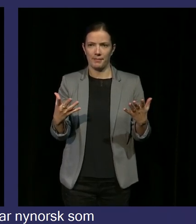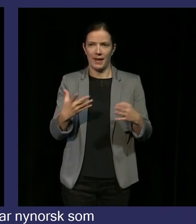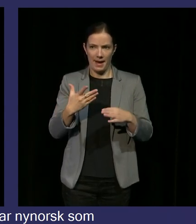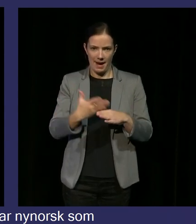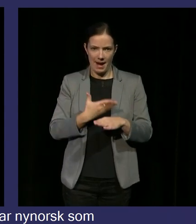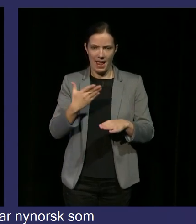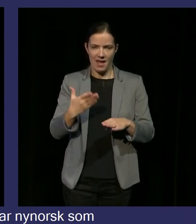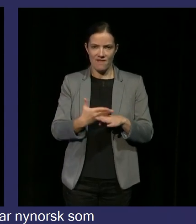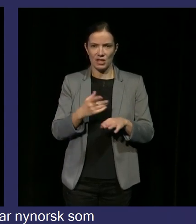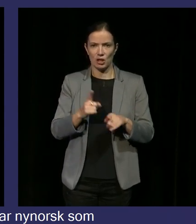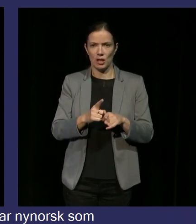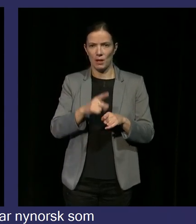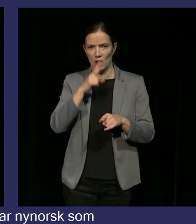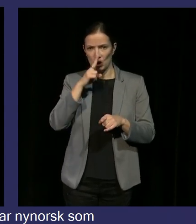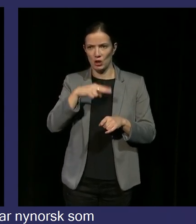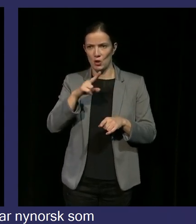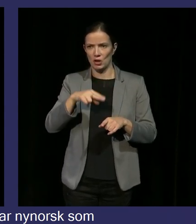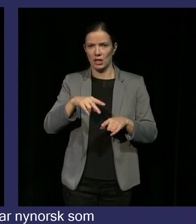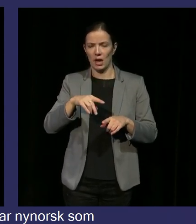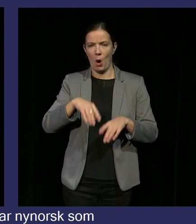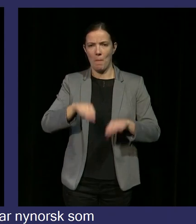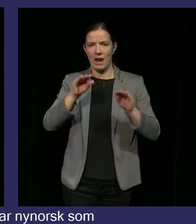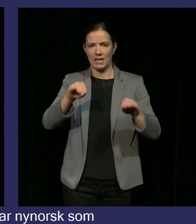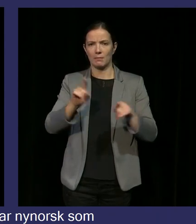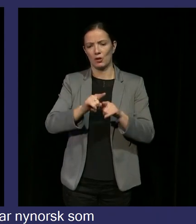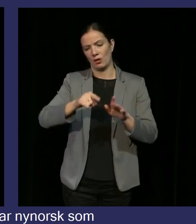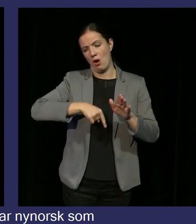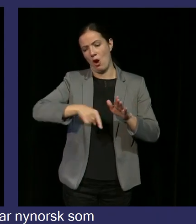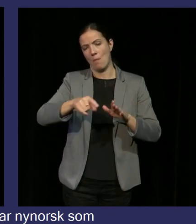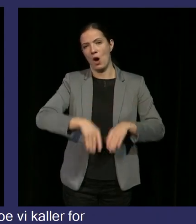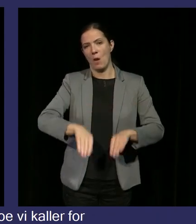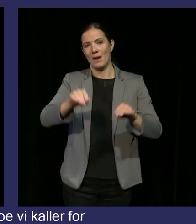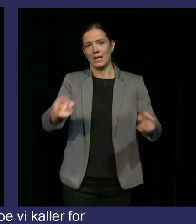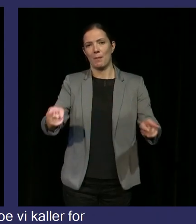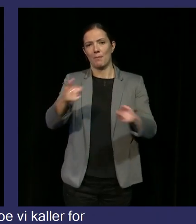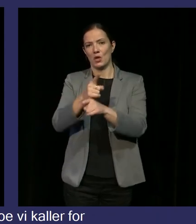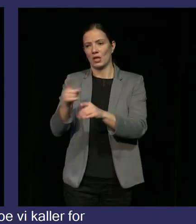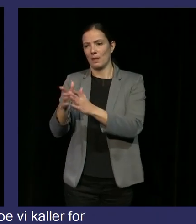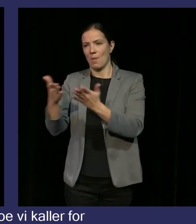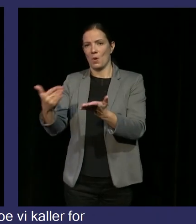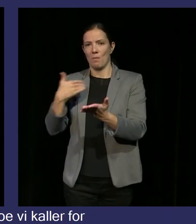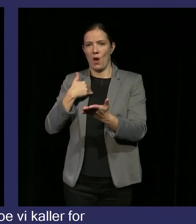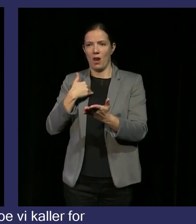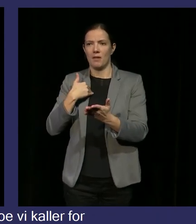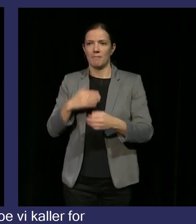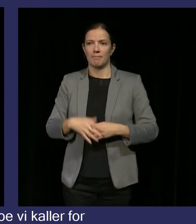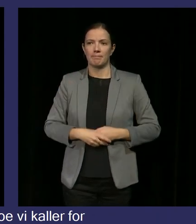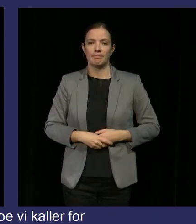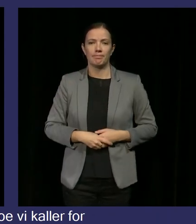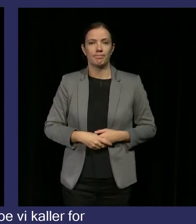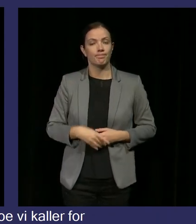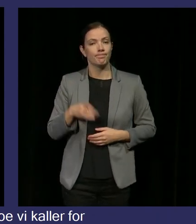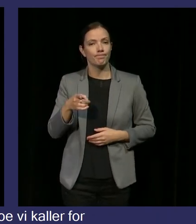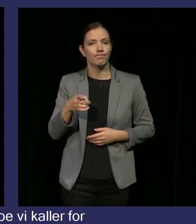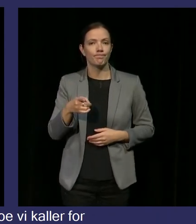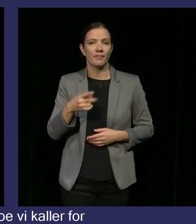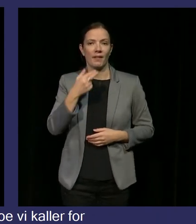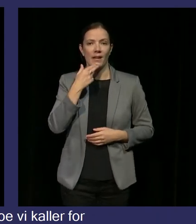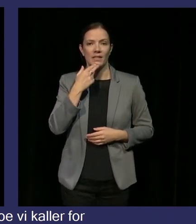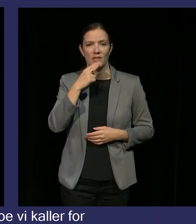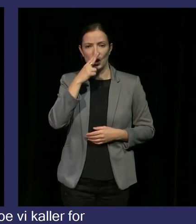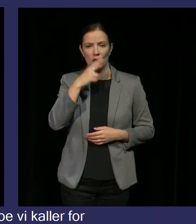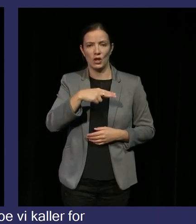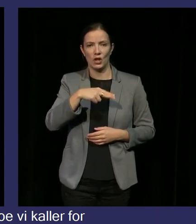elever som har nynorsk med opplæring som må bytte til bokmål i løpet av opplæringen, i løpet av utdanningsløpet. Og dette er noe vi kaller for den